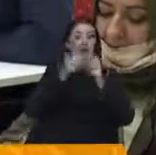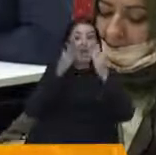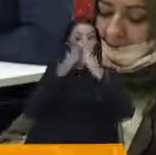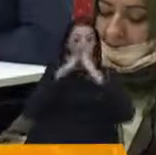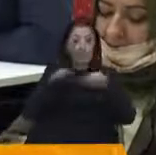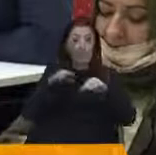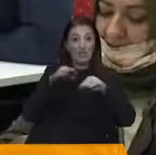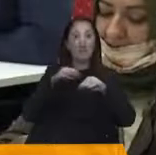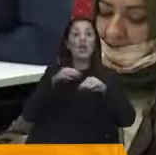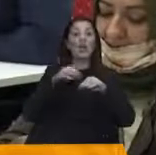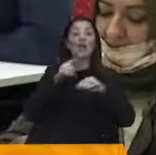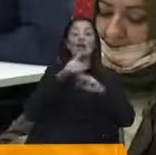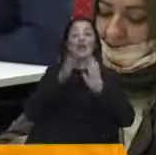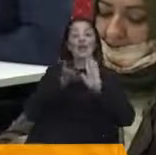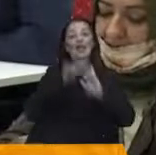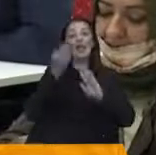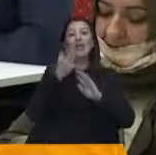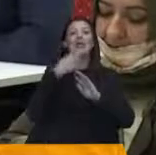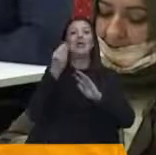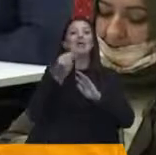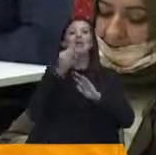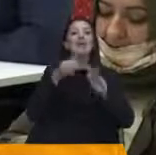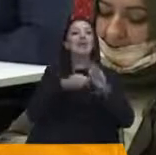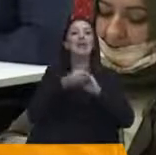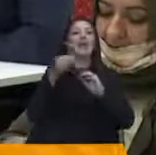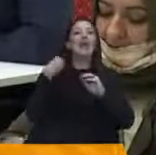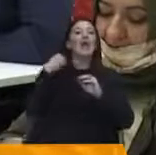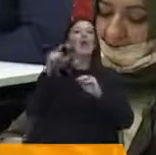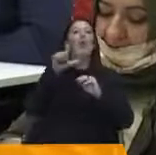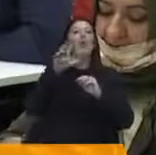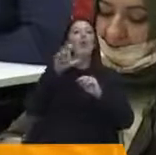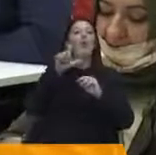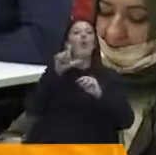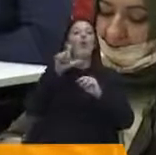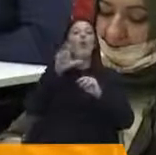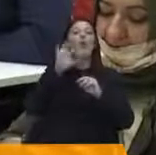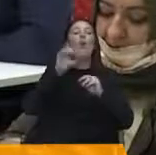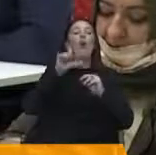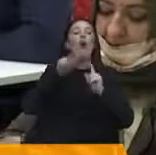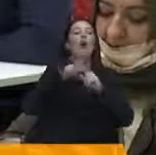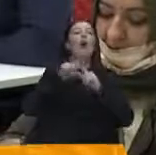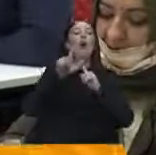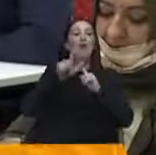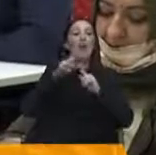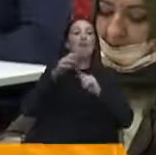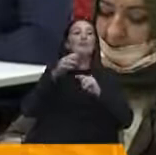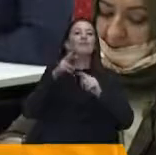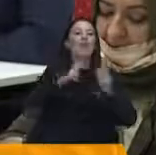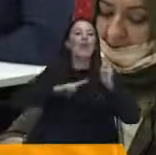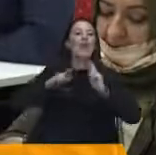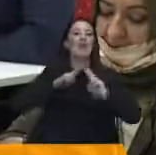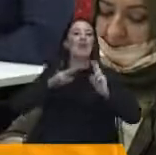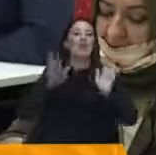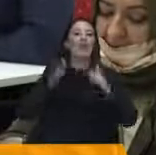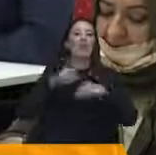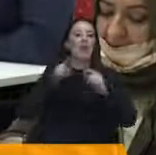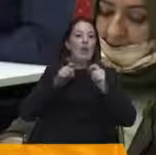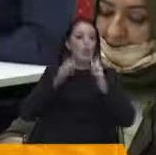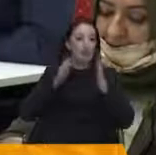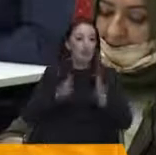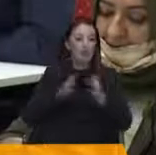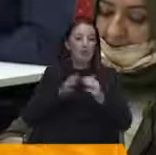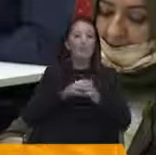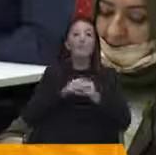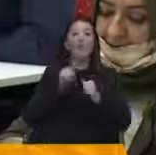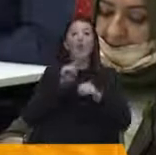yerine gençlerimizin kullanması için yeni lokal, yani soyunma odası yapılacak.